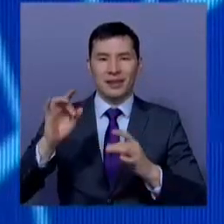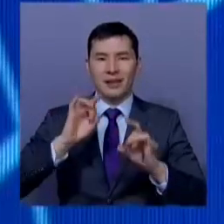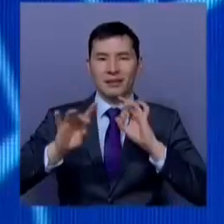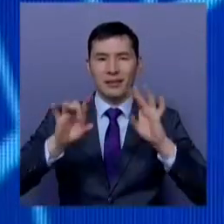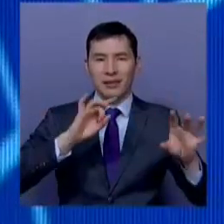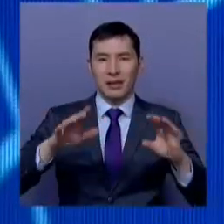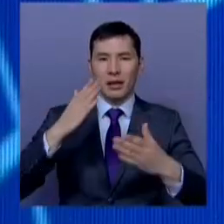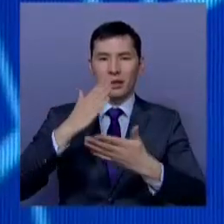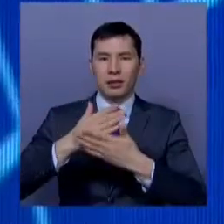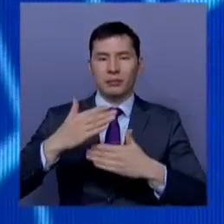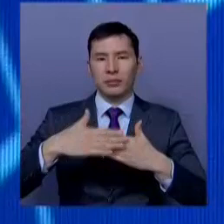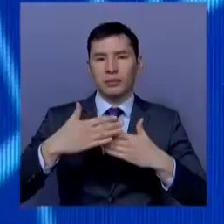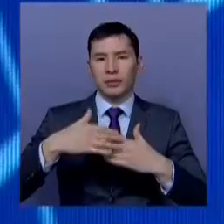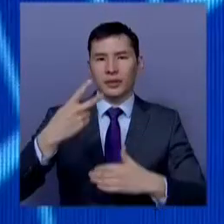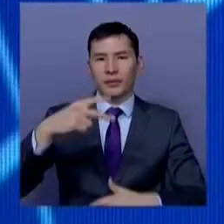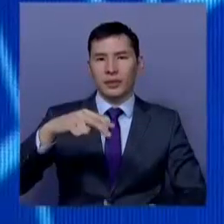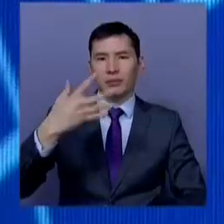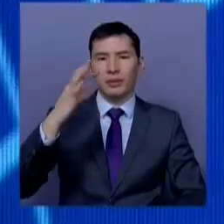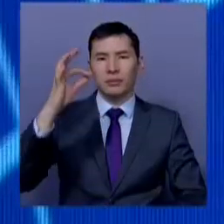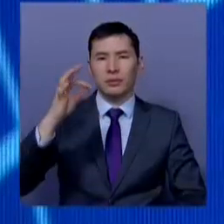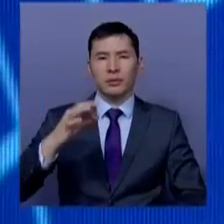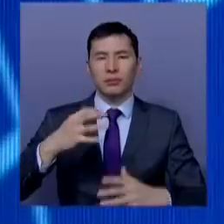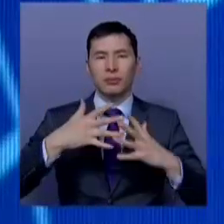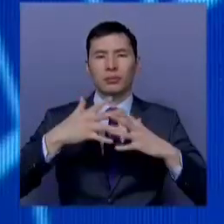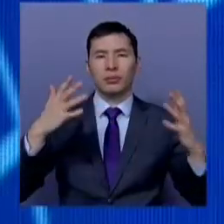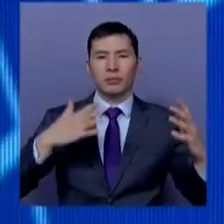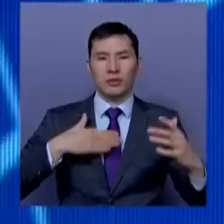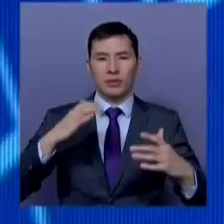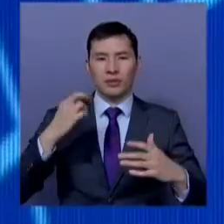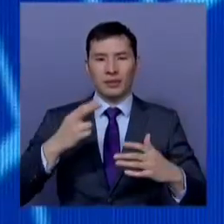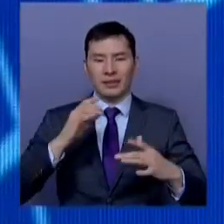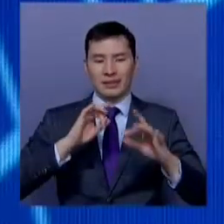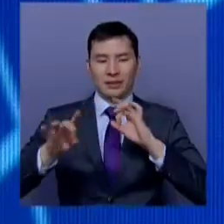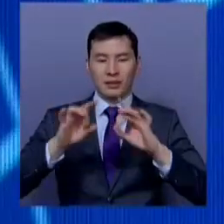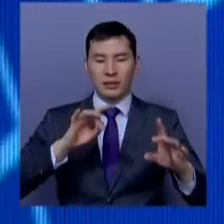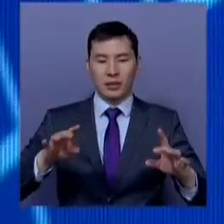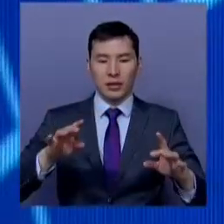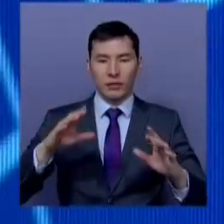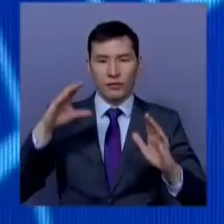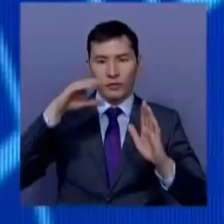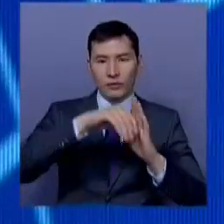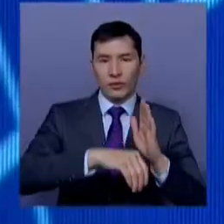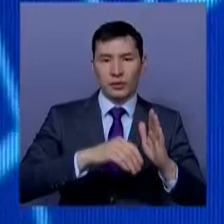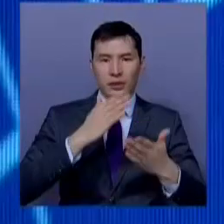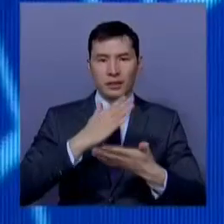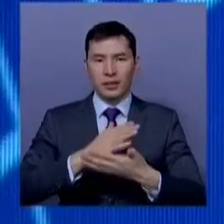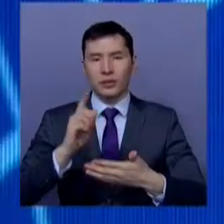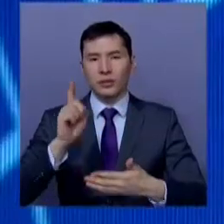арасында 25% біздің жаңа әлеуметтік реклама. Сол әлеуметтік рекламаның есебінен сол нақыл